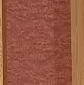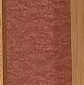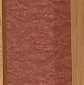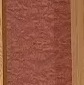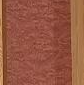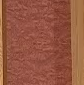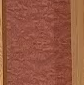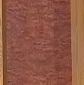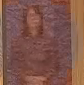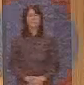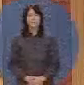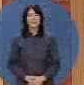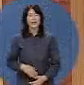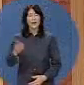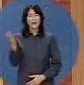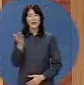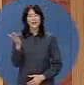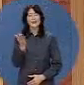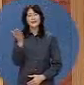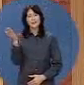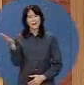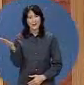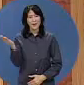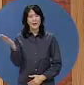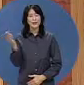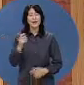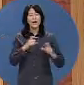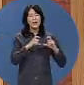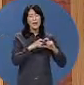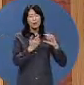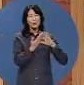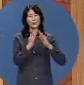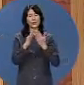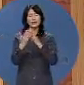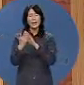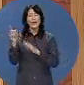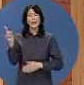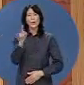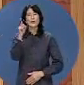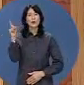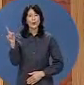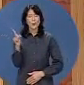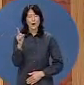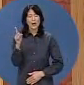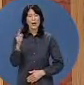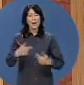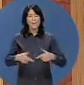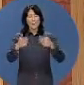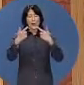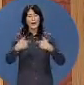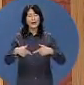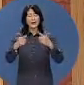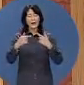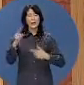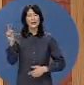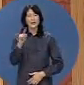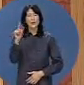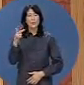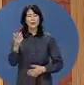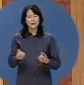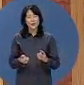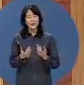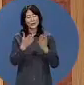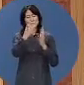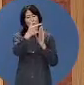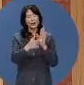ますいかがでしたかこのようにラブリータウンイコまでは毎回イコマのホットな話題を